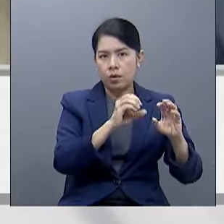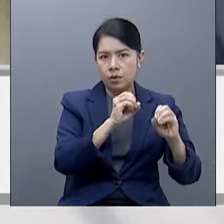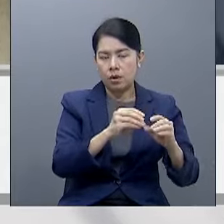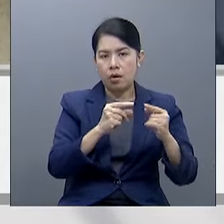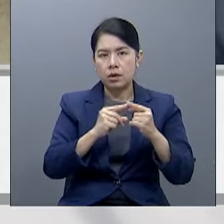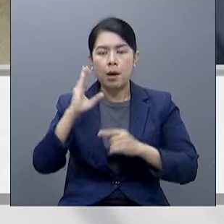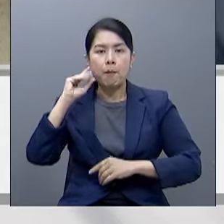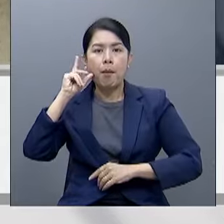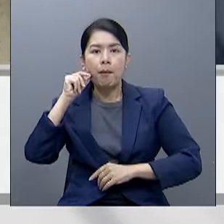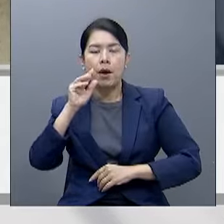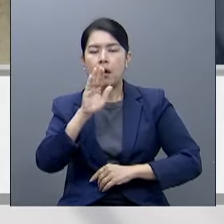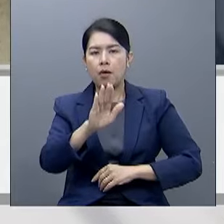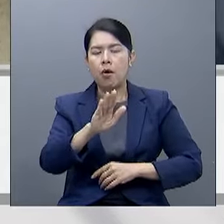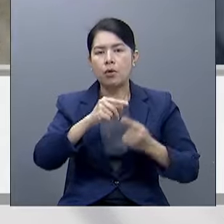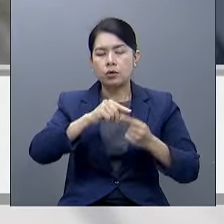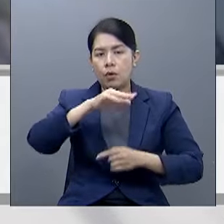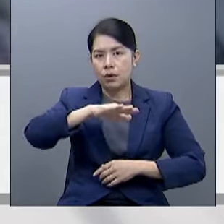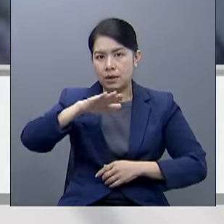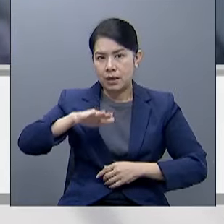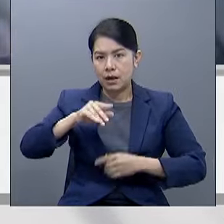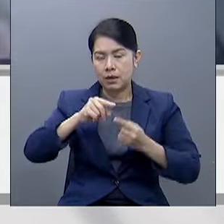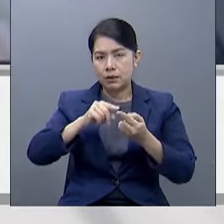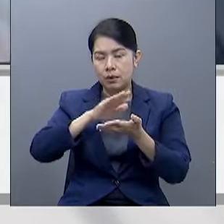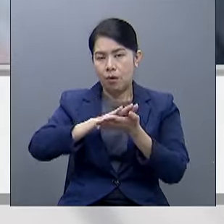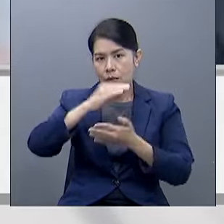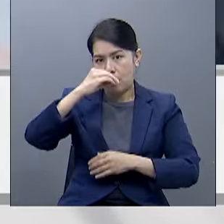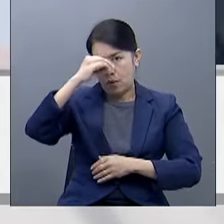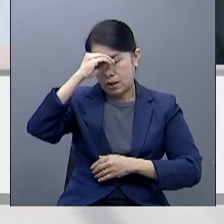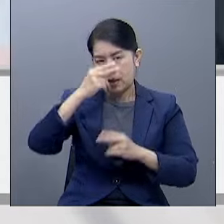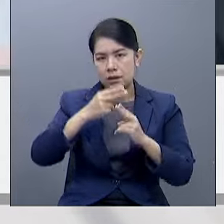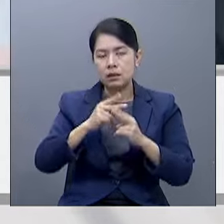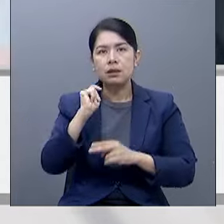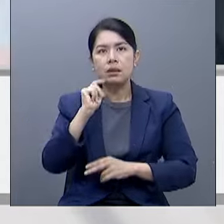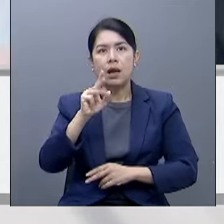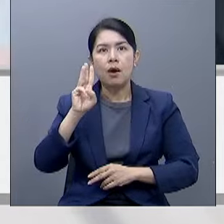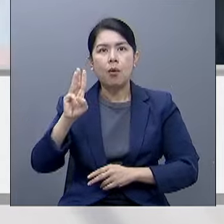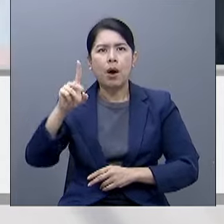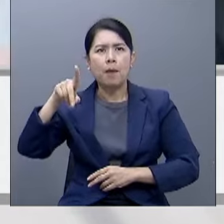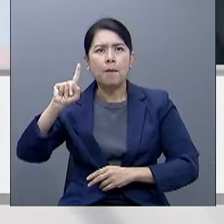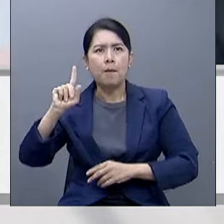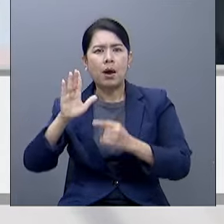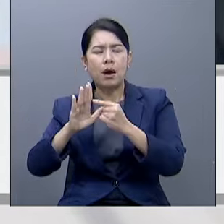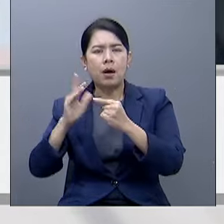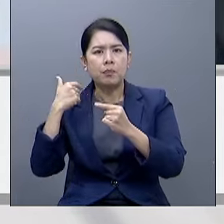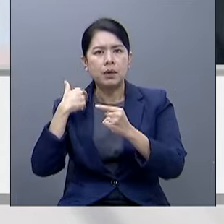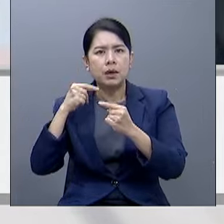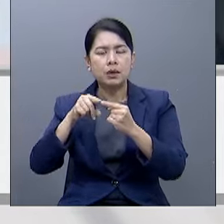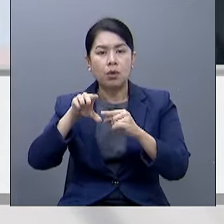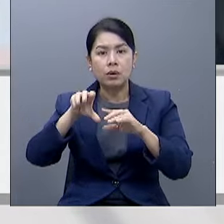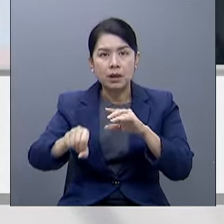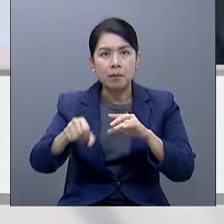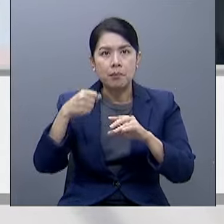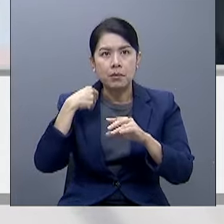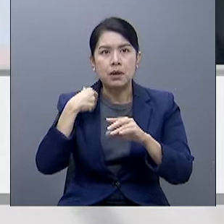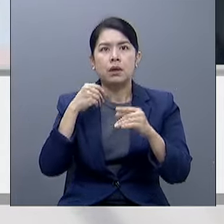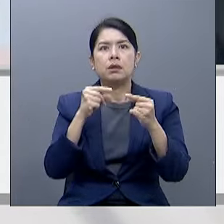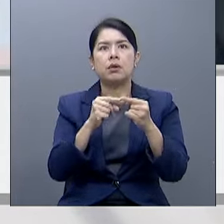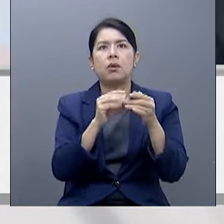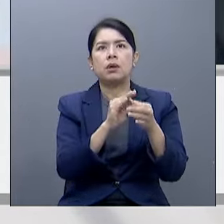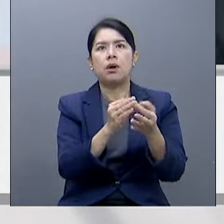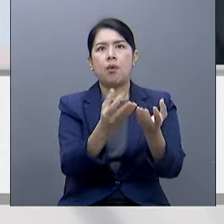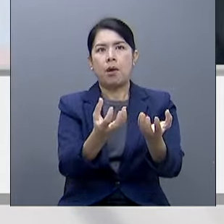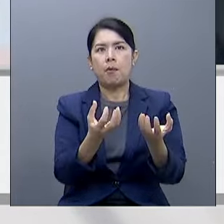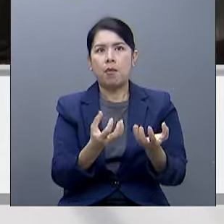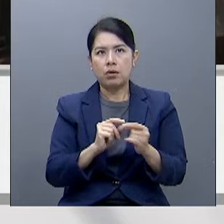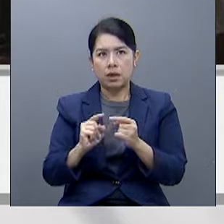วังผาวิทยาอคมจังหวัดน่านค่ะเาไปร่วมกันตรวจยึดอุปกรณ์ที่เป็นการใช้สำหรับบุหรี่ไฟฟ้านะ